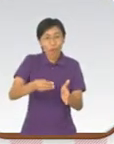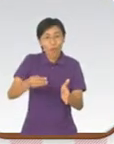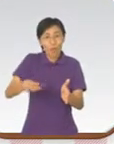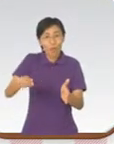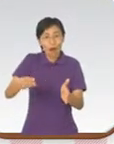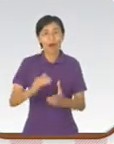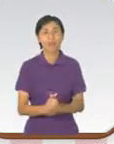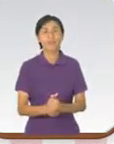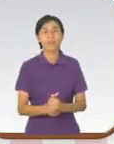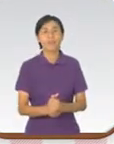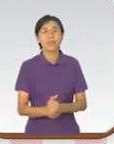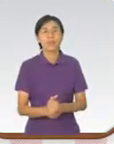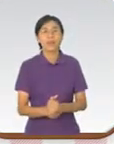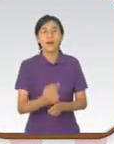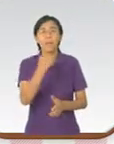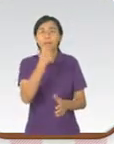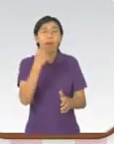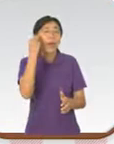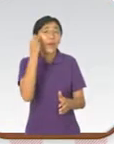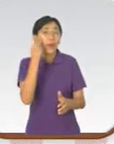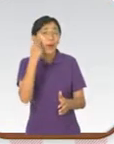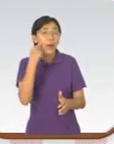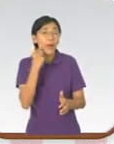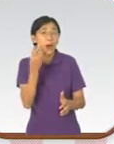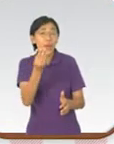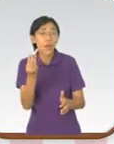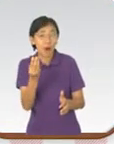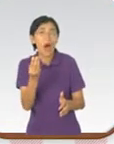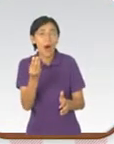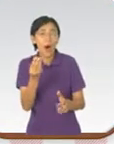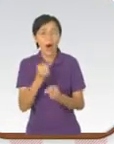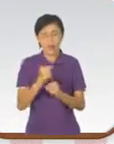นี่เป็นสตอรี่ที่เคลือบมาแล้วเรียบร้อย ใ